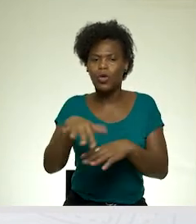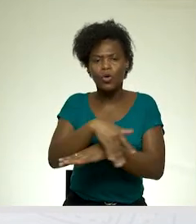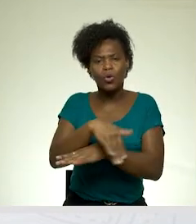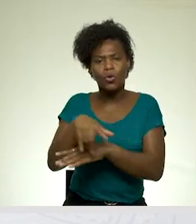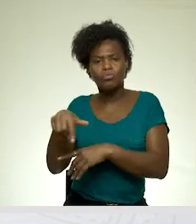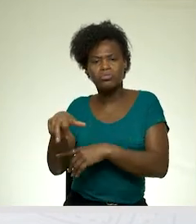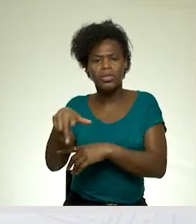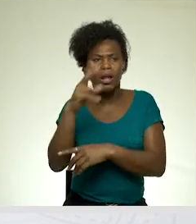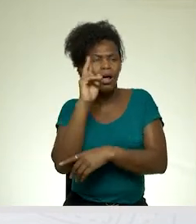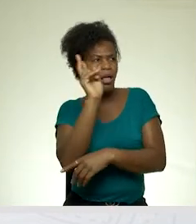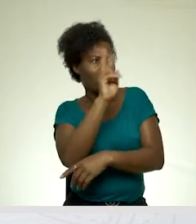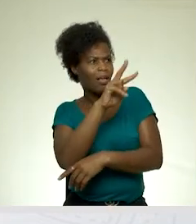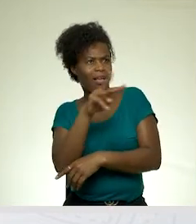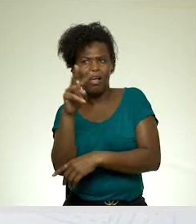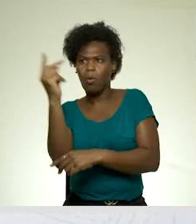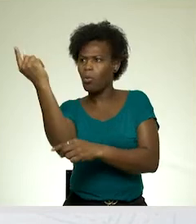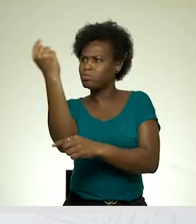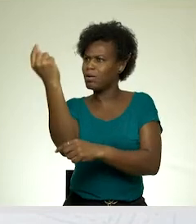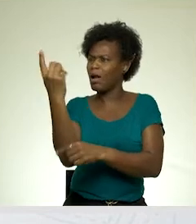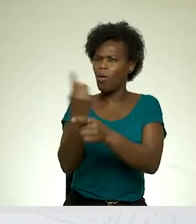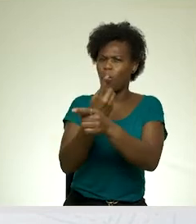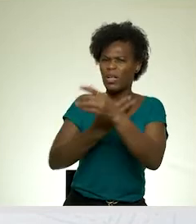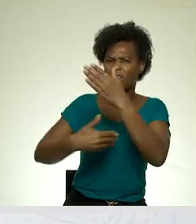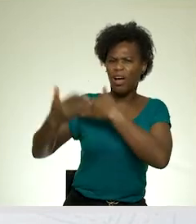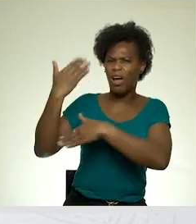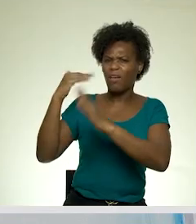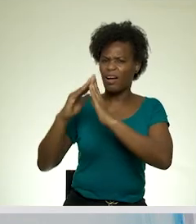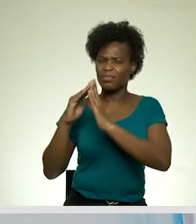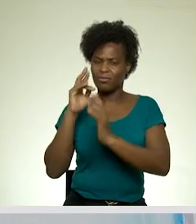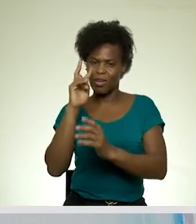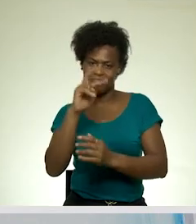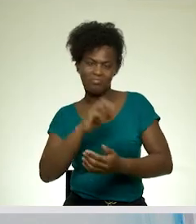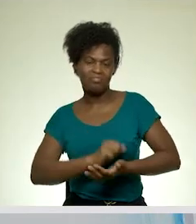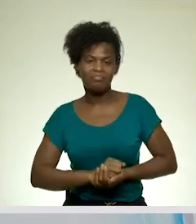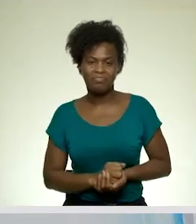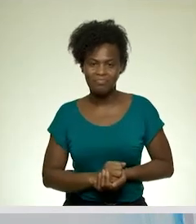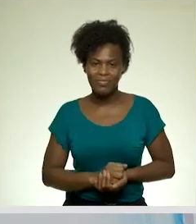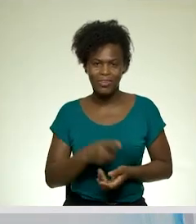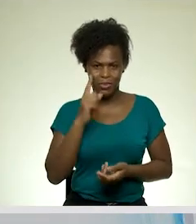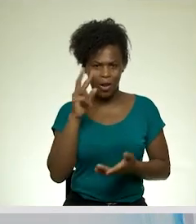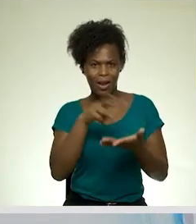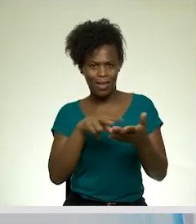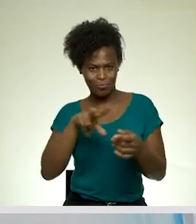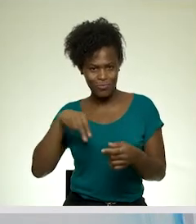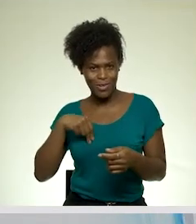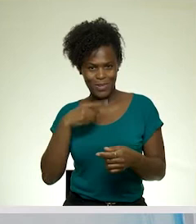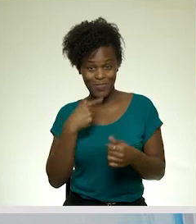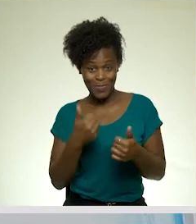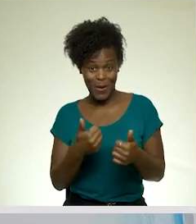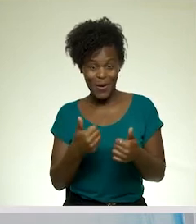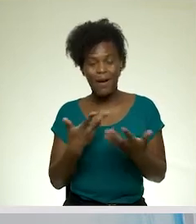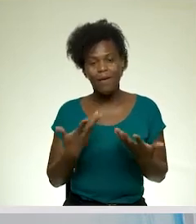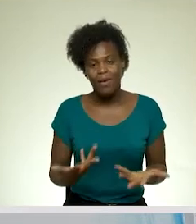pour admirer l'architecture des maisons anciennes. Tu as lu avec moi? Très bien.